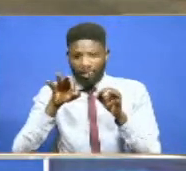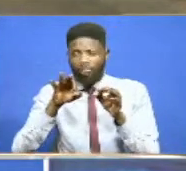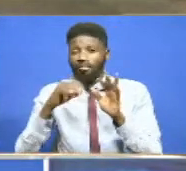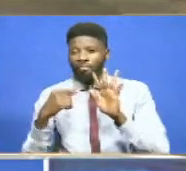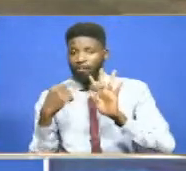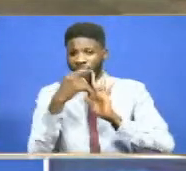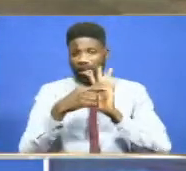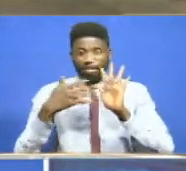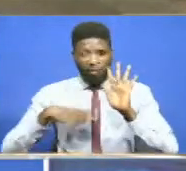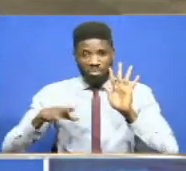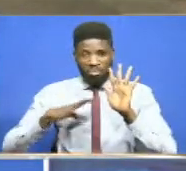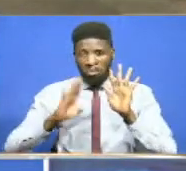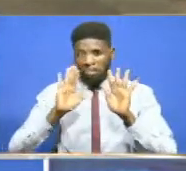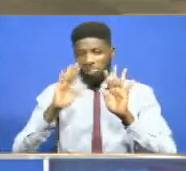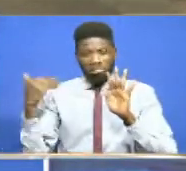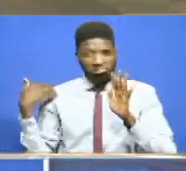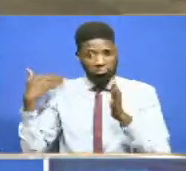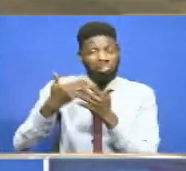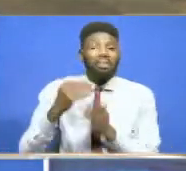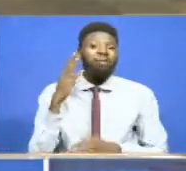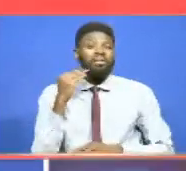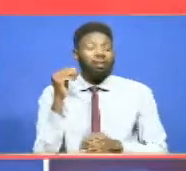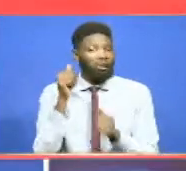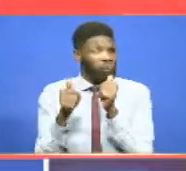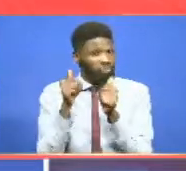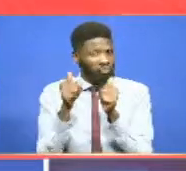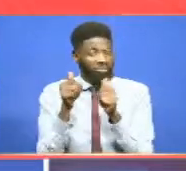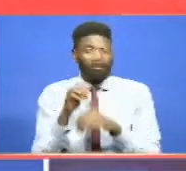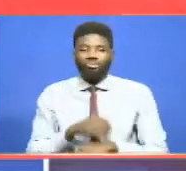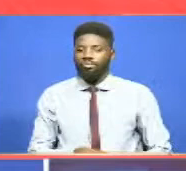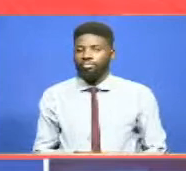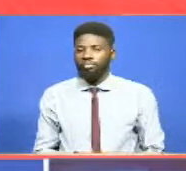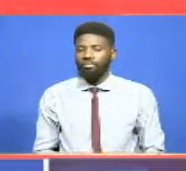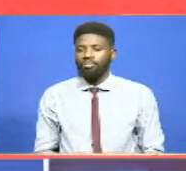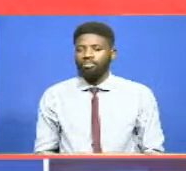waliosalia wanaonuia kumrithi David Maraga.